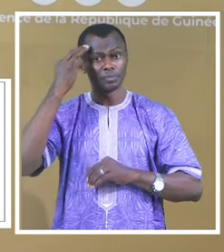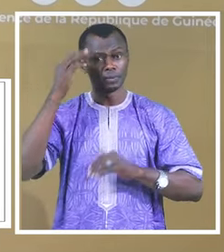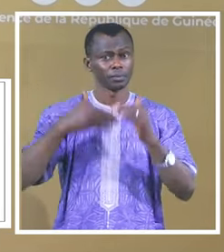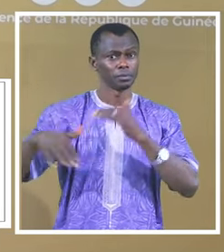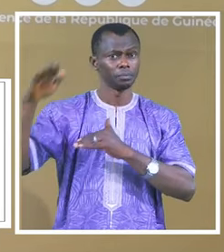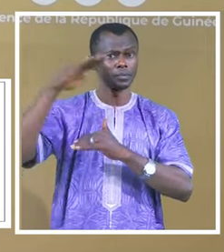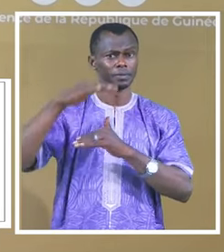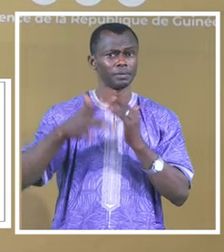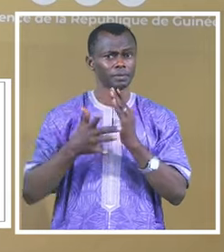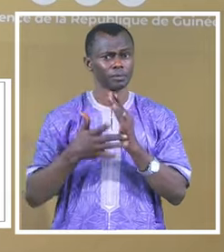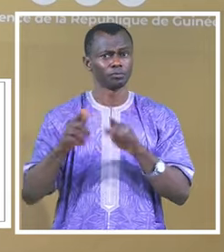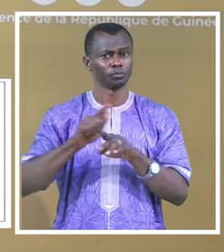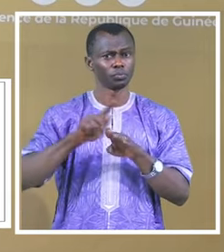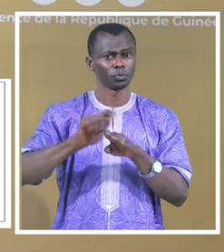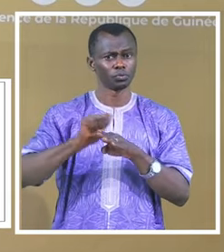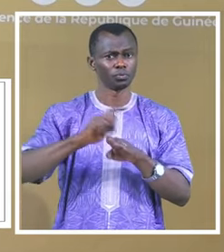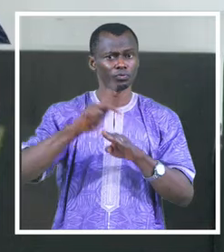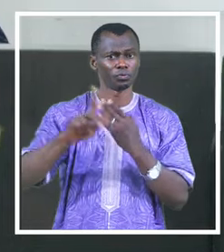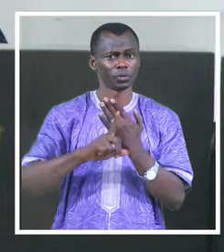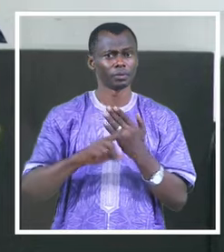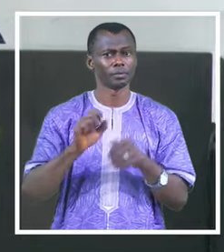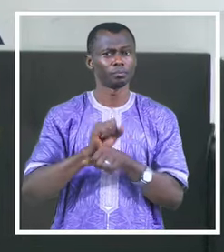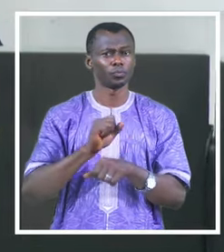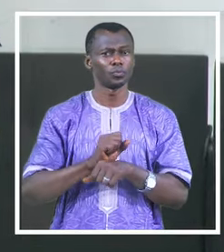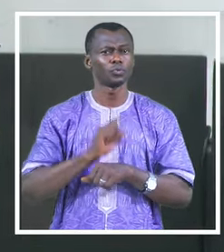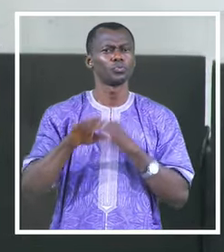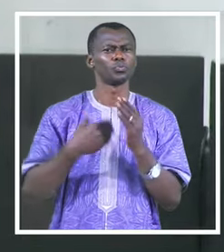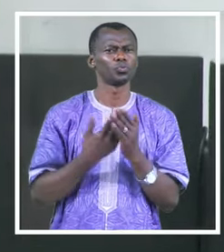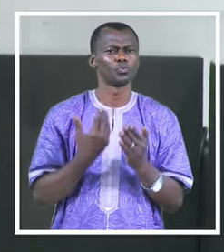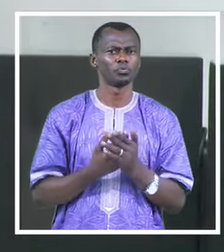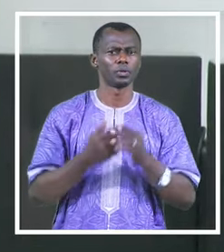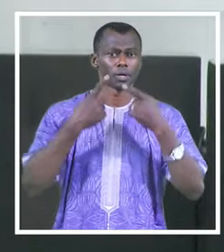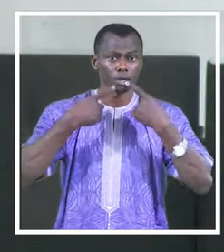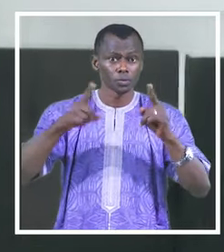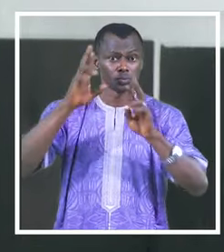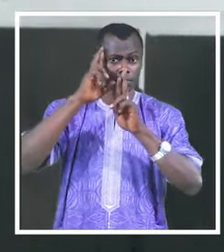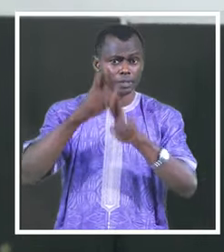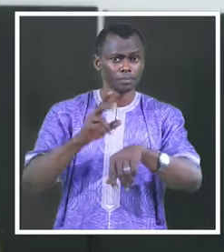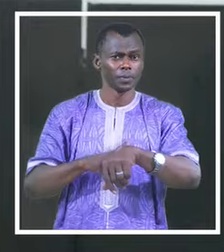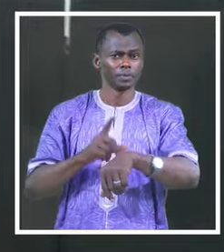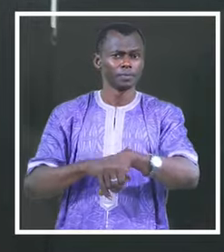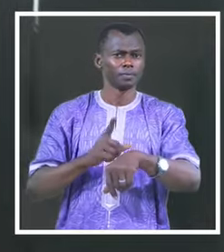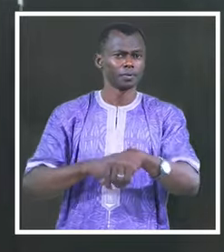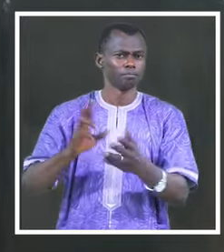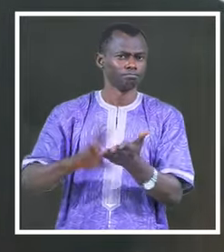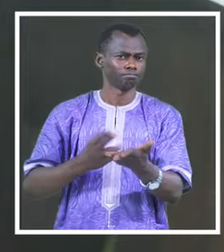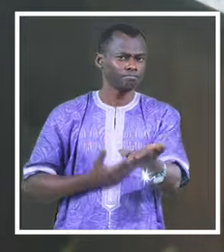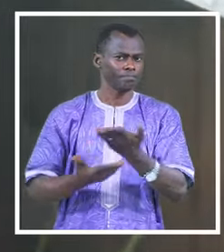de réhabilitation de l'Hôtel de l'Indépendance, le chef de l'État a trouvé que ces projets tardent et a